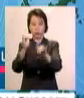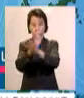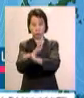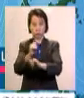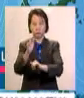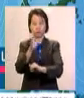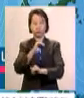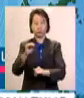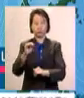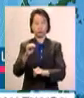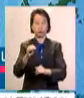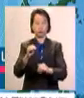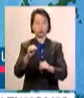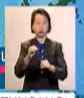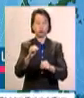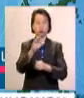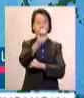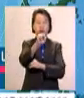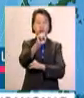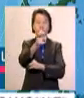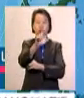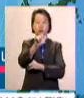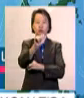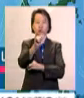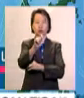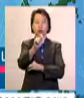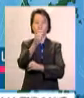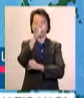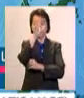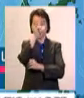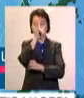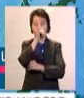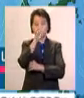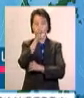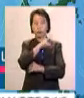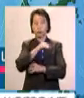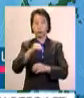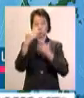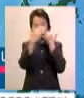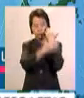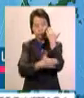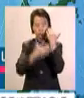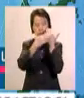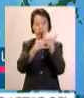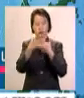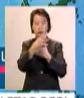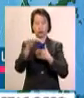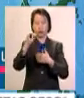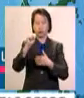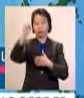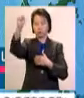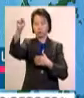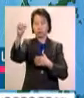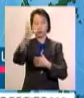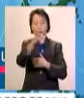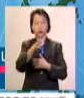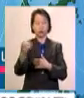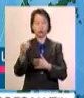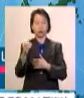juga perairan Selat Melaka Utara. Manakala daratan semenanjung maupun di negeri Sabah dan